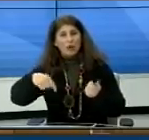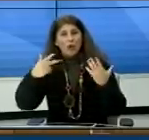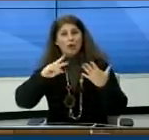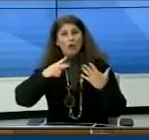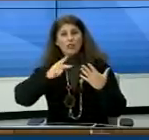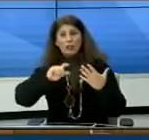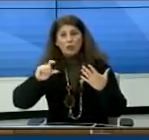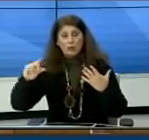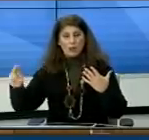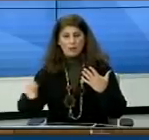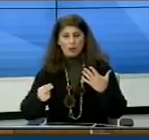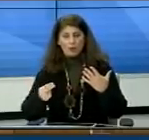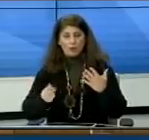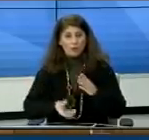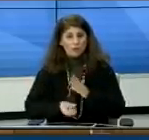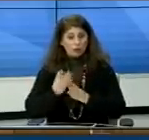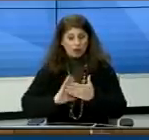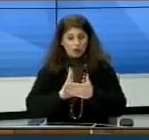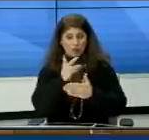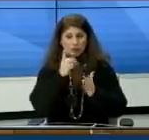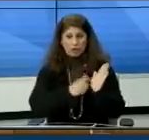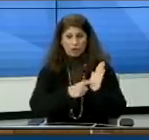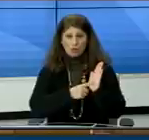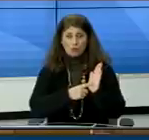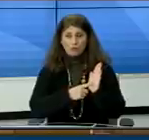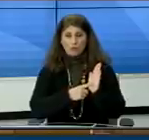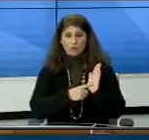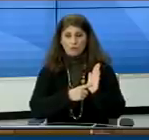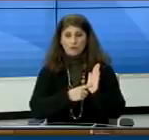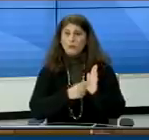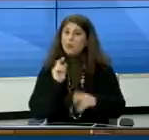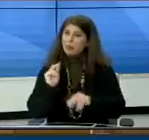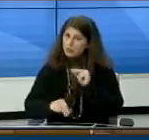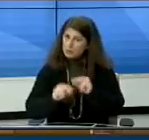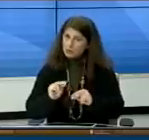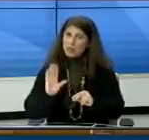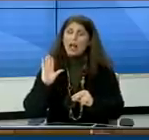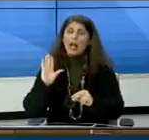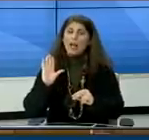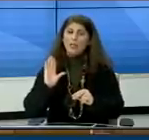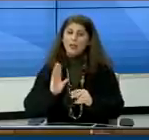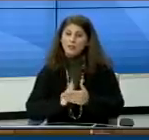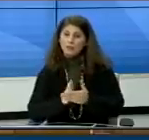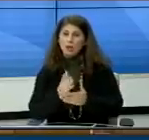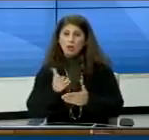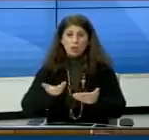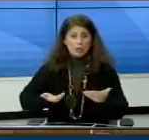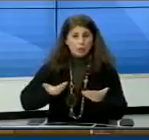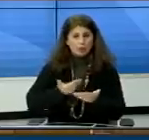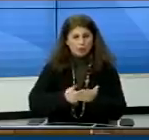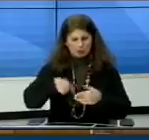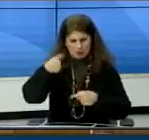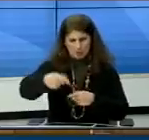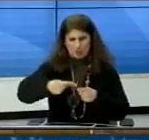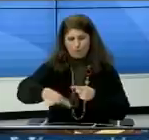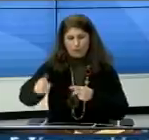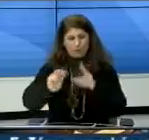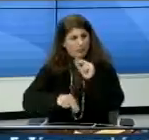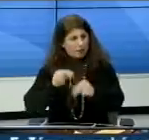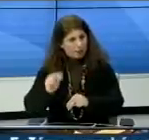ευρώ. Και ο νέος αναπτυξιακός νόμος θα είχε ήδη ψηφιστεί, αν δεν είχε μεσολαβήσει η πρόταση της πιστείας, θα ψηφιστεί την επόμενη